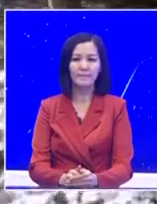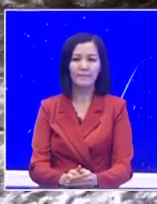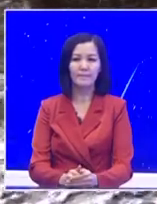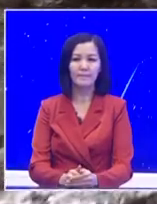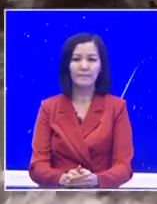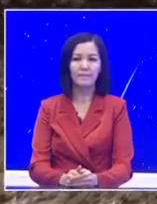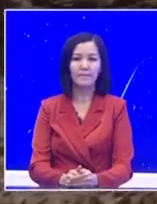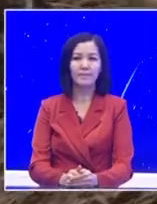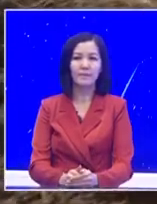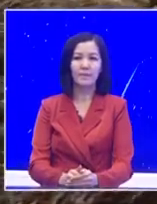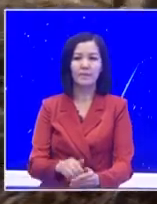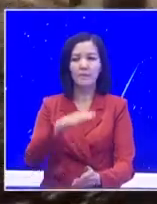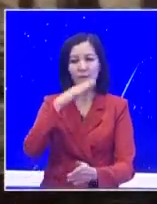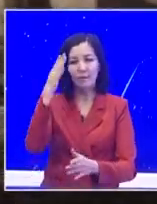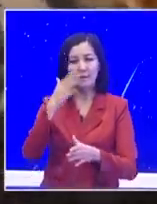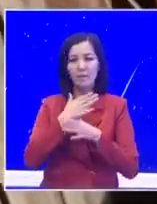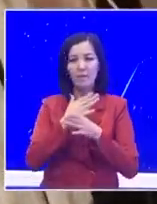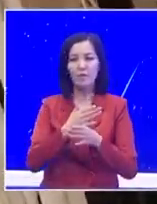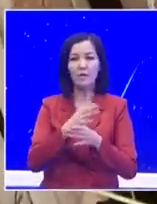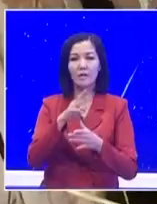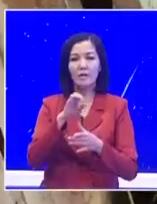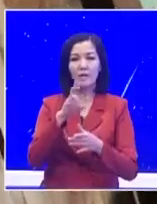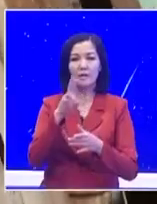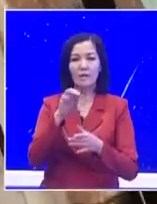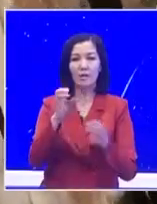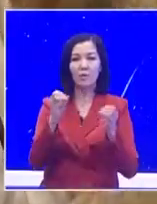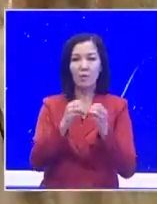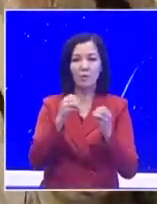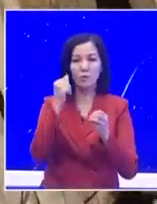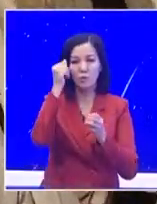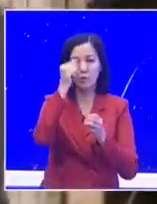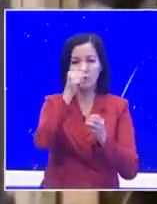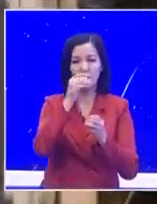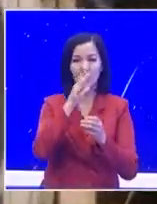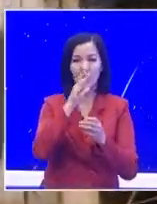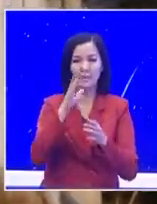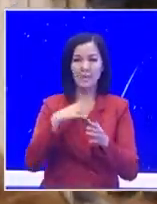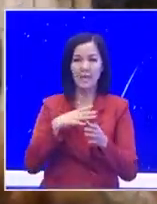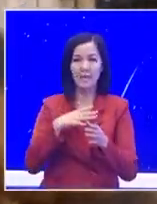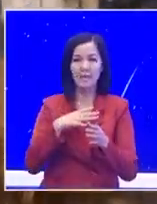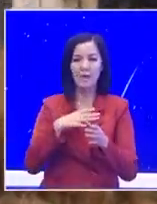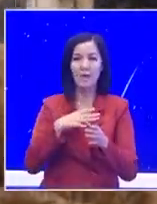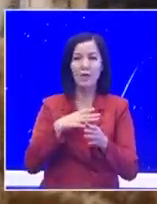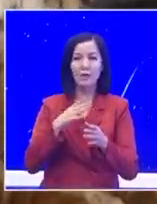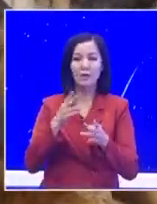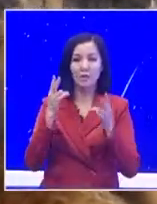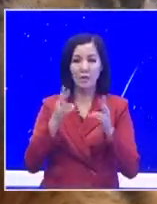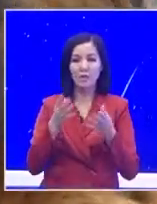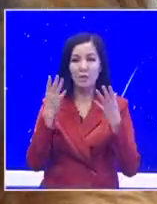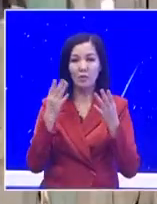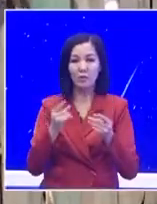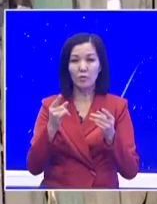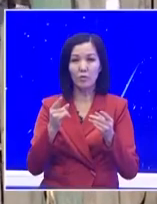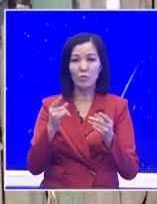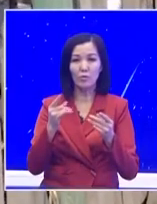Әкеге қолғанат болып жүгіріп жүрген тасқын 10 жаста. Дәл Қызылағашты су басқан күні өмір есігін ашқан. Бүкіл ауыл дүрлігіп